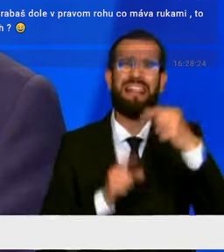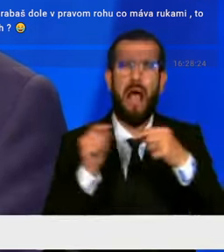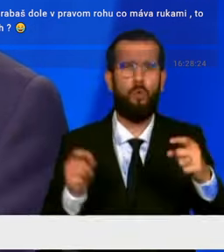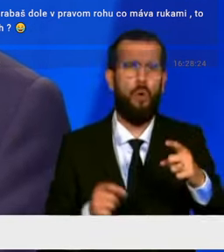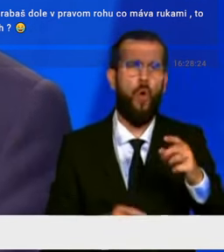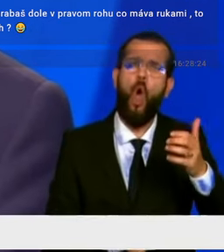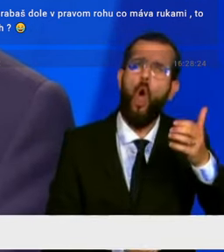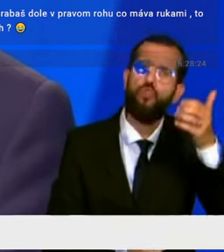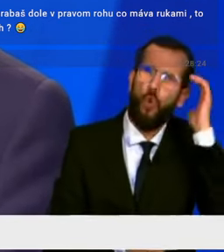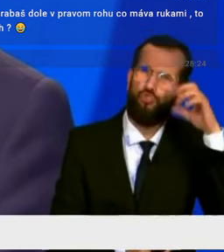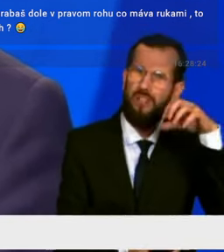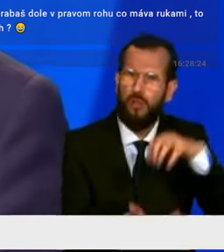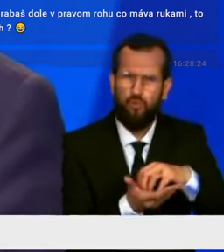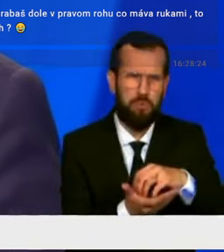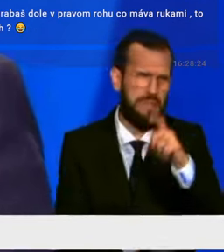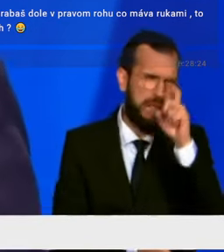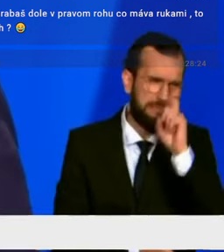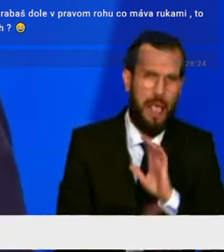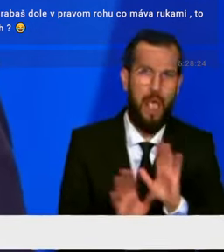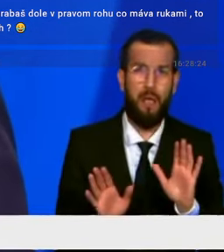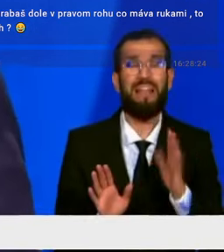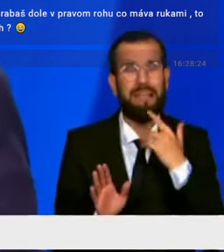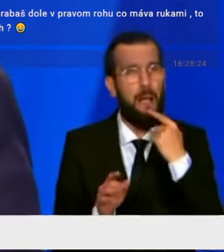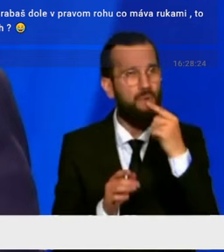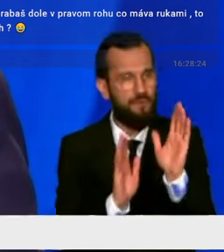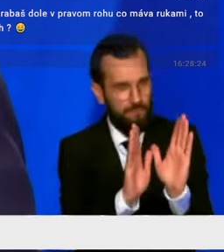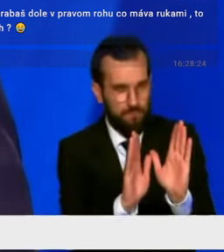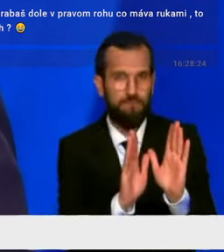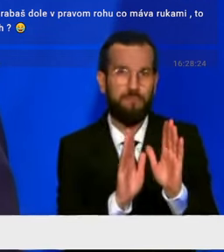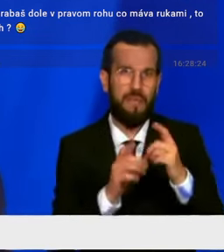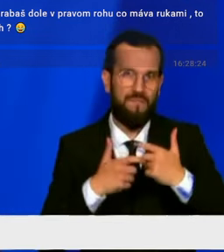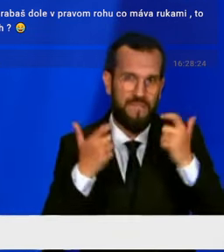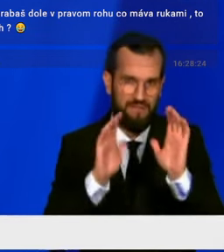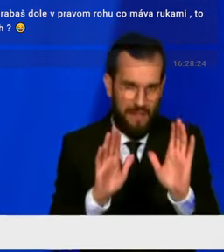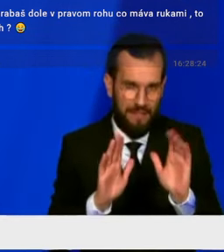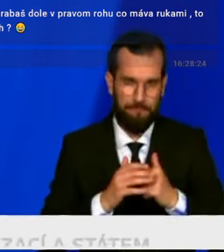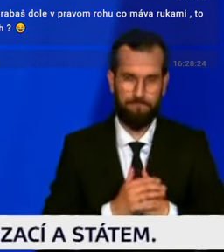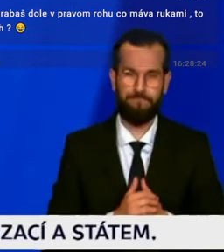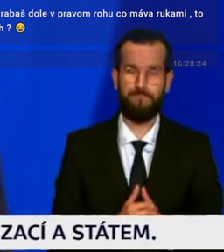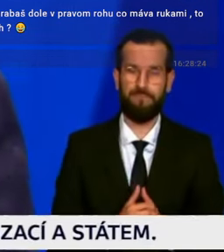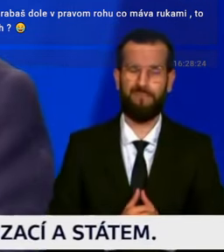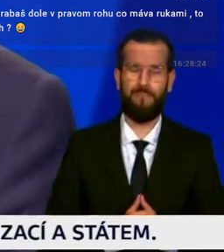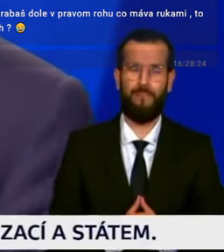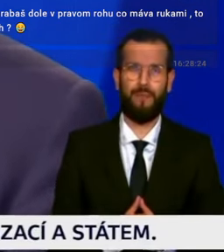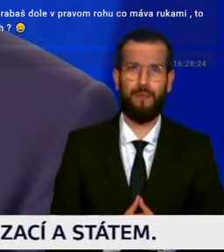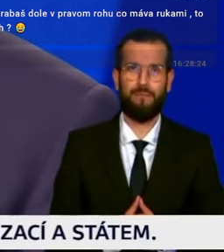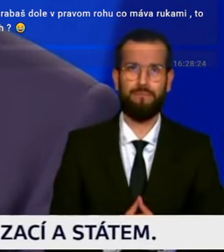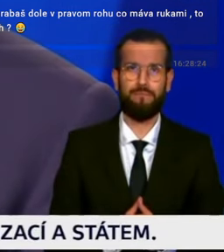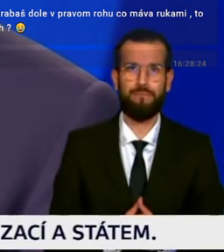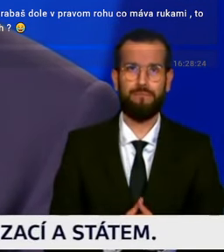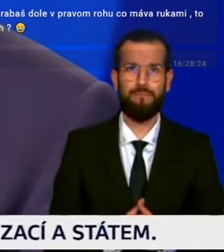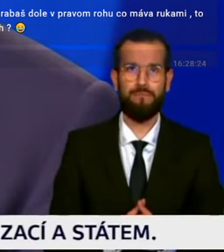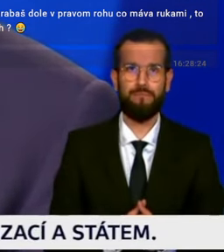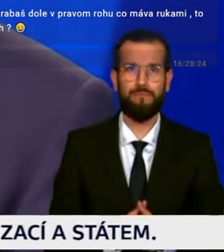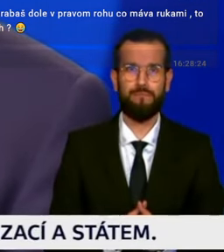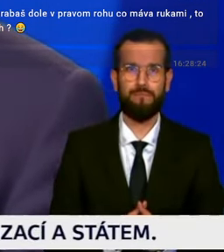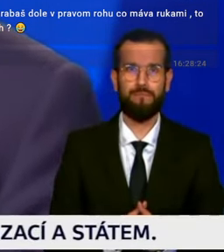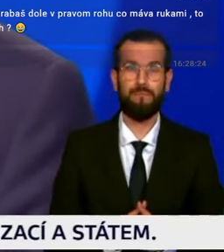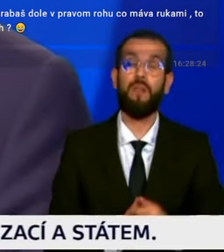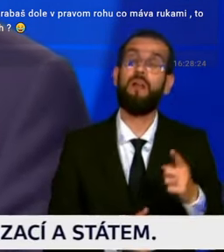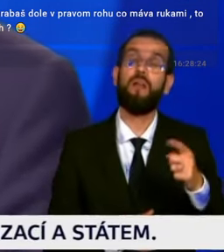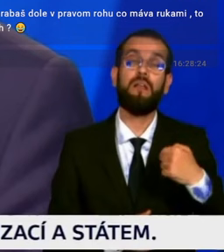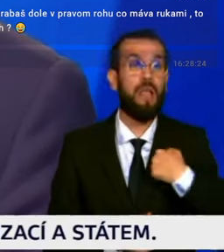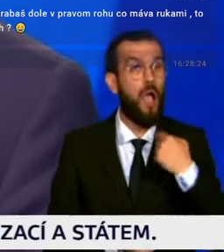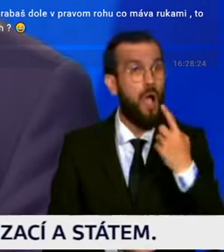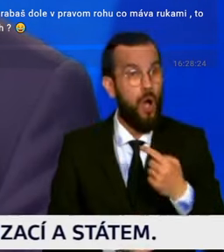vám ste sa spýtali a ja vám presne poviem že kde sa stotožní tak tým pádom vám asi poviem že kde sa nestotožní však sa páč Hovorím o